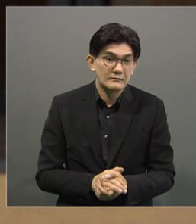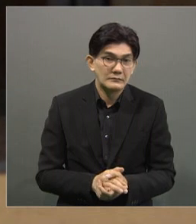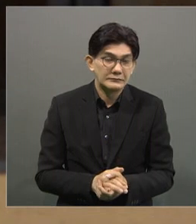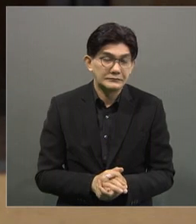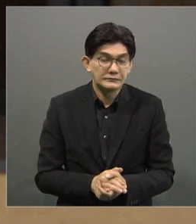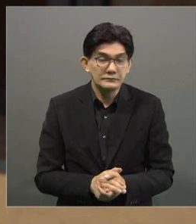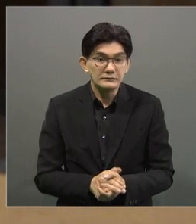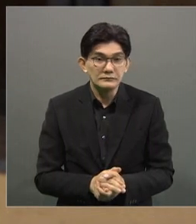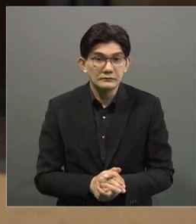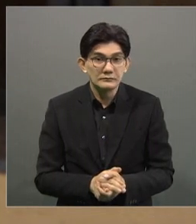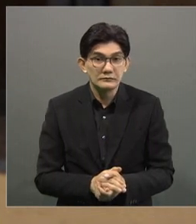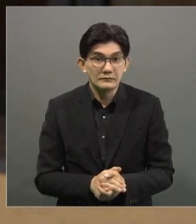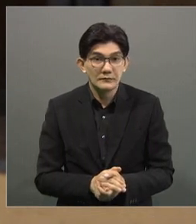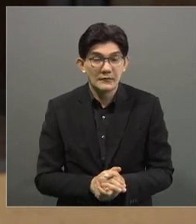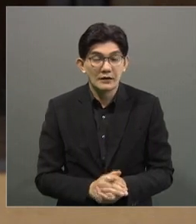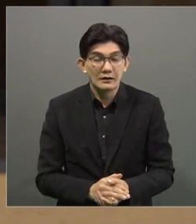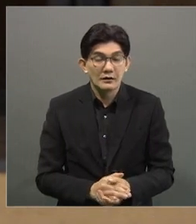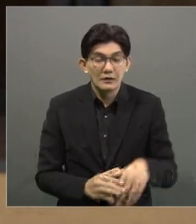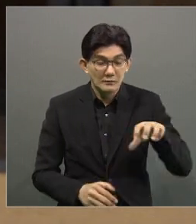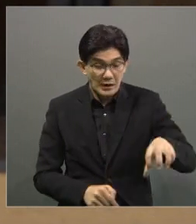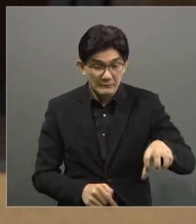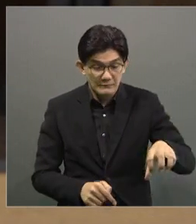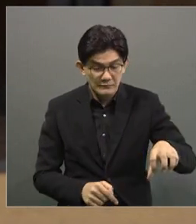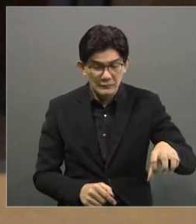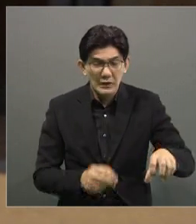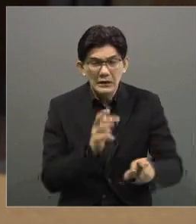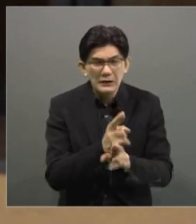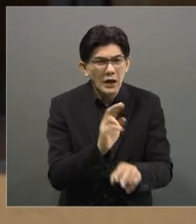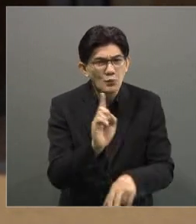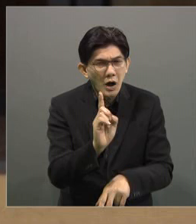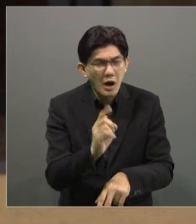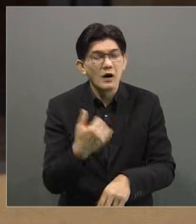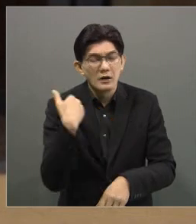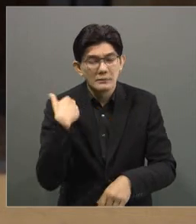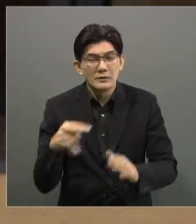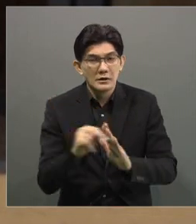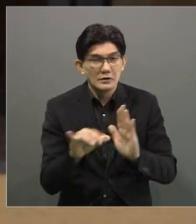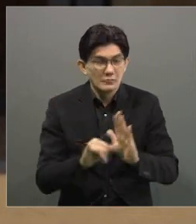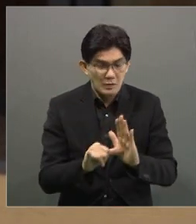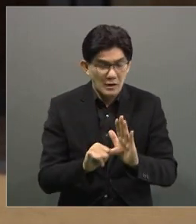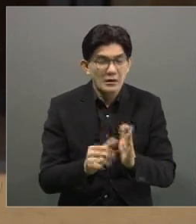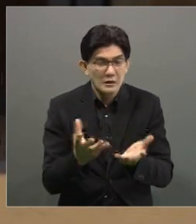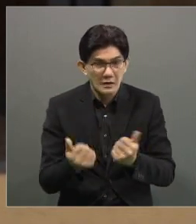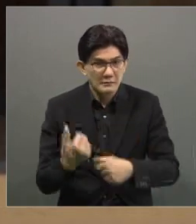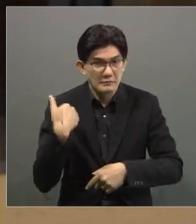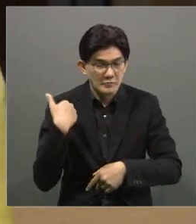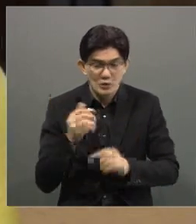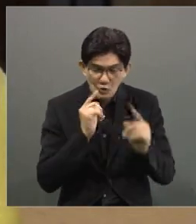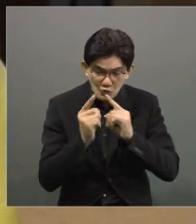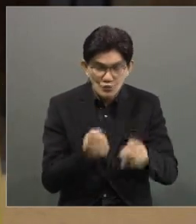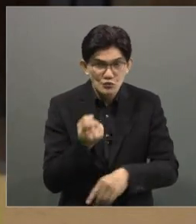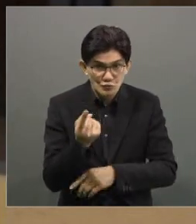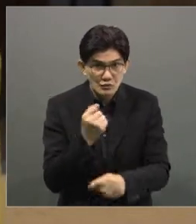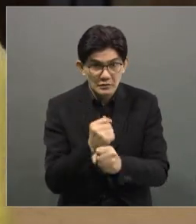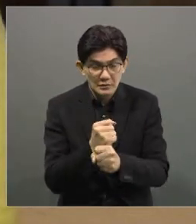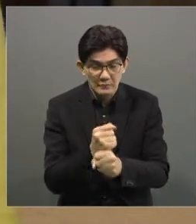ส่วนเรื่องพื้นที่การบำบัดรักษานะคะประเด็นนี้คุณหมอชนน่านบอกว่าก็มีนโยบายรองรับแล้วก็เป็นควิกวินด้วยคือเป็นนโยบายแบบเร่งด่ว